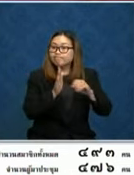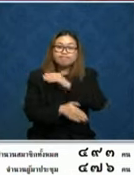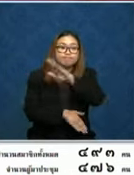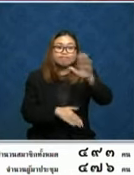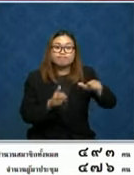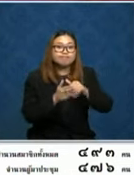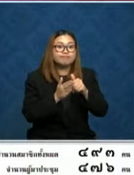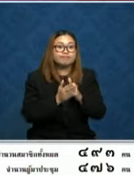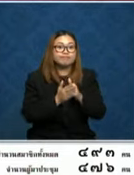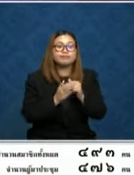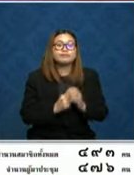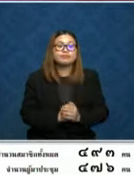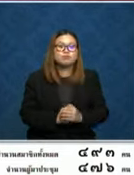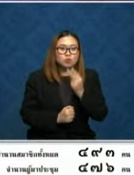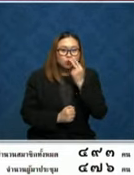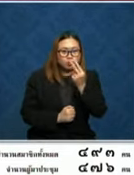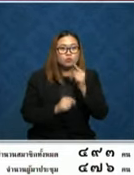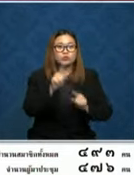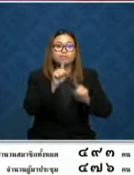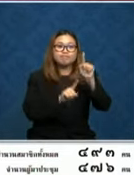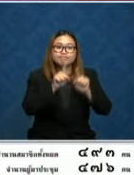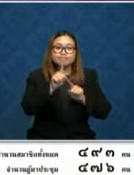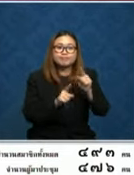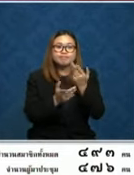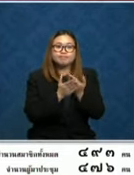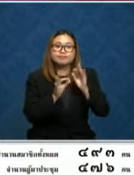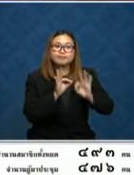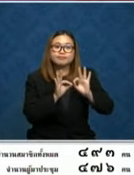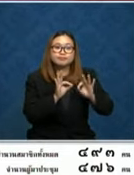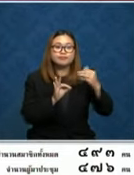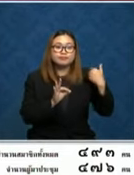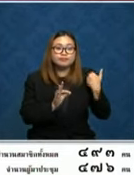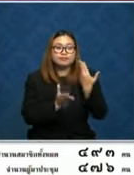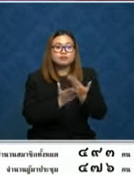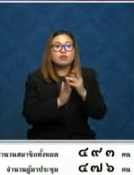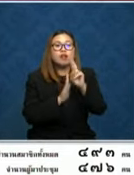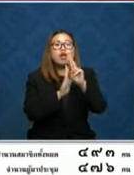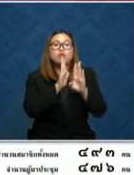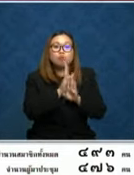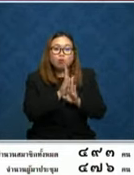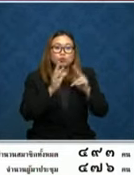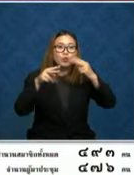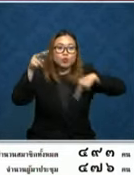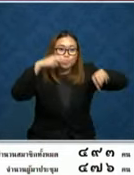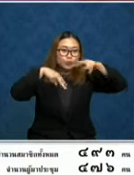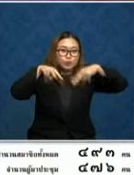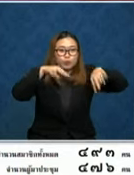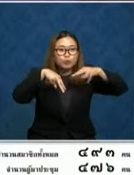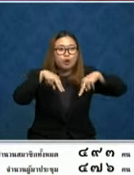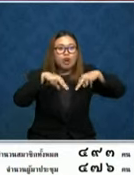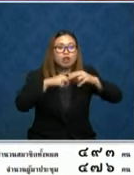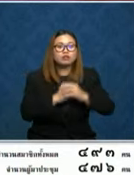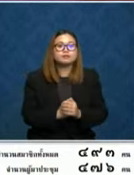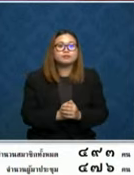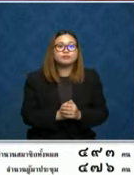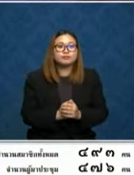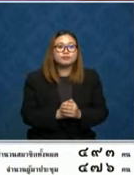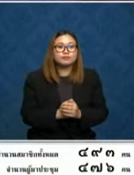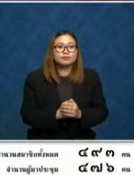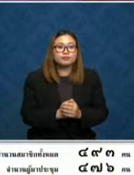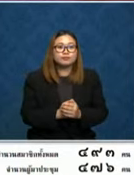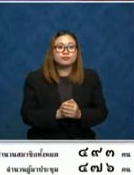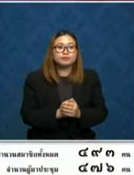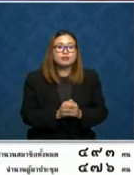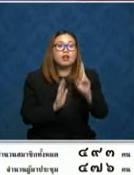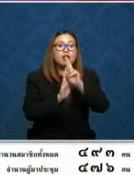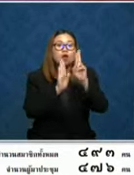งความคุ้มค่านิดนึงครับท่านประธานเพราะว่ามันจะมีทั้งค่าระบบค่ารักษาพื้นที่นะครับการสร้างนะครับระ